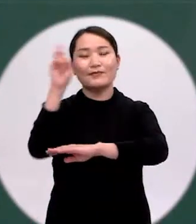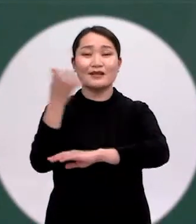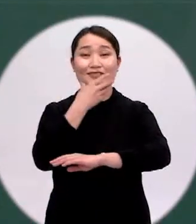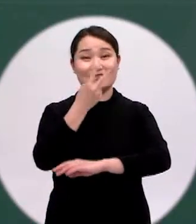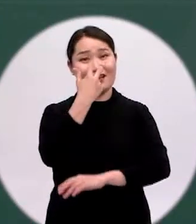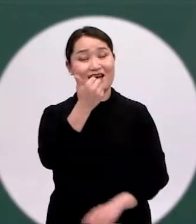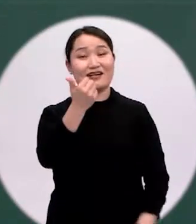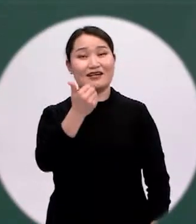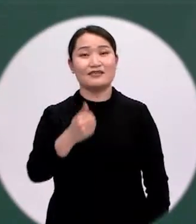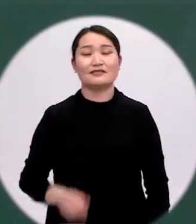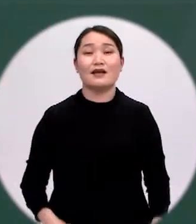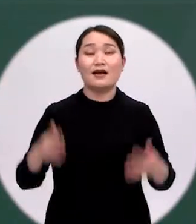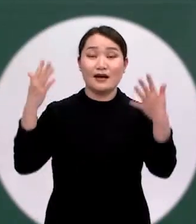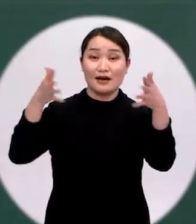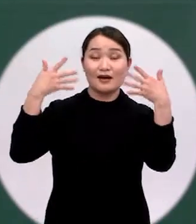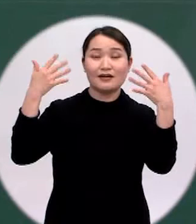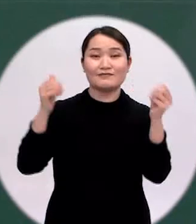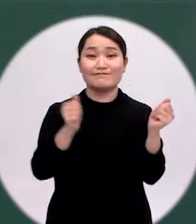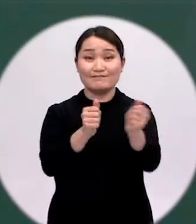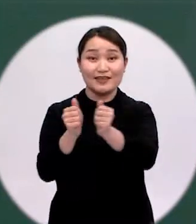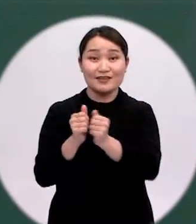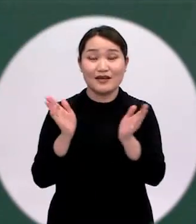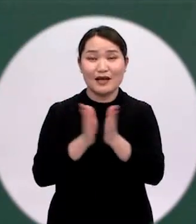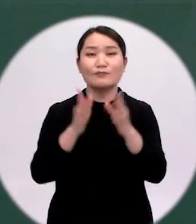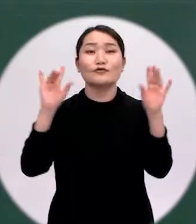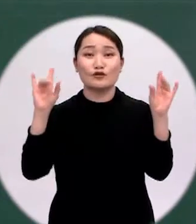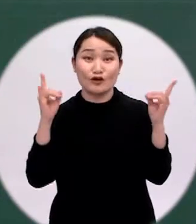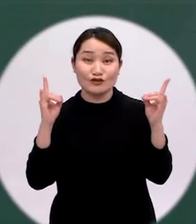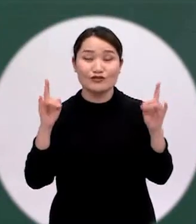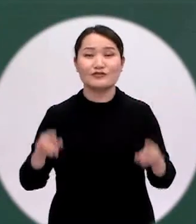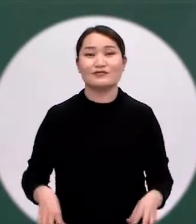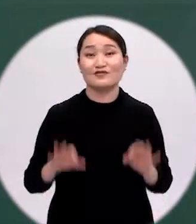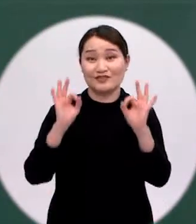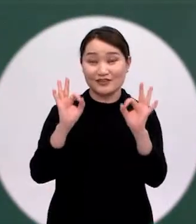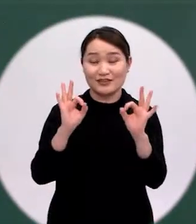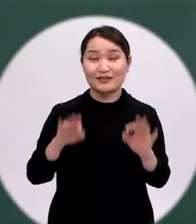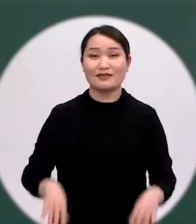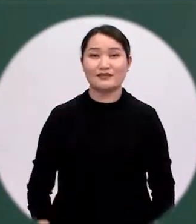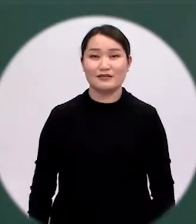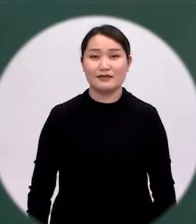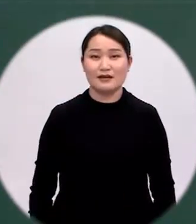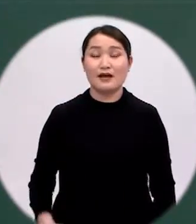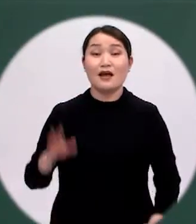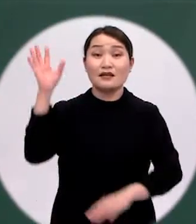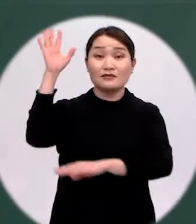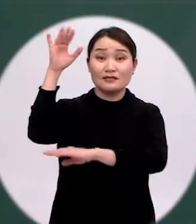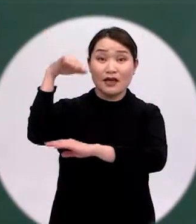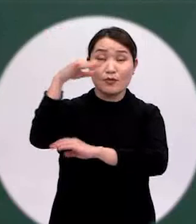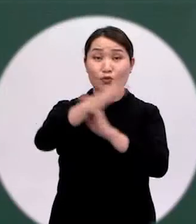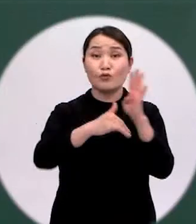гарч агаар салхинд гарч найзуудтайгаа тоглодог. Тийм ээ зөв. За намар